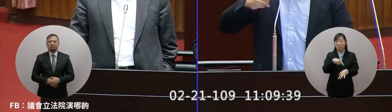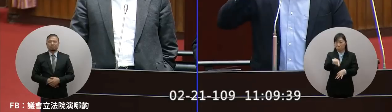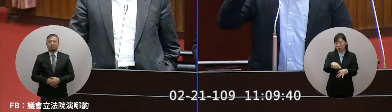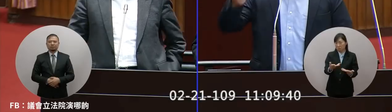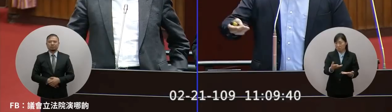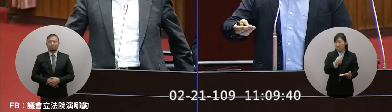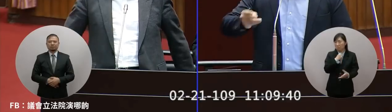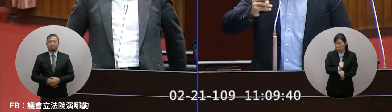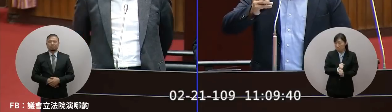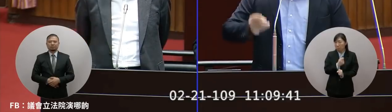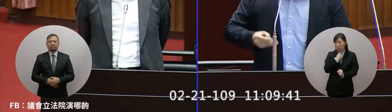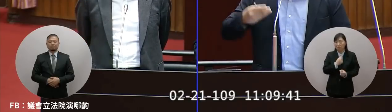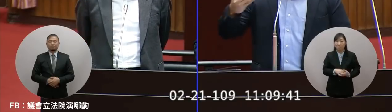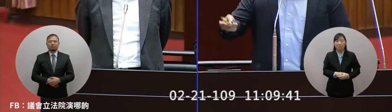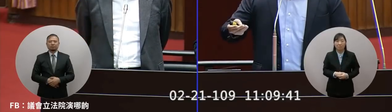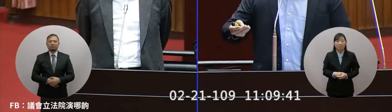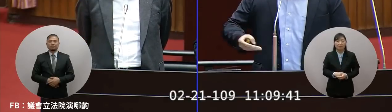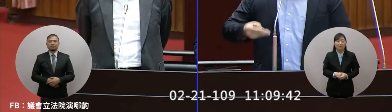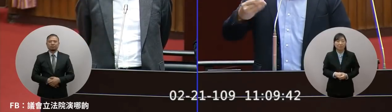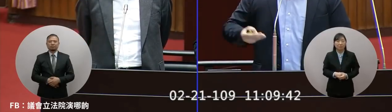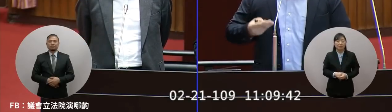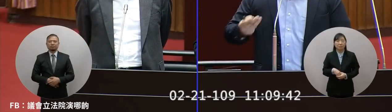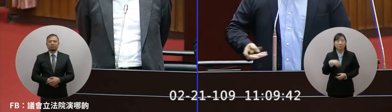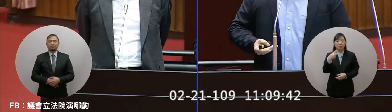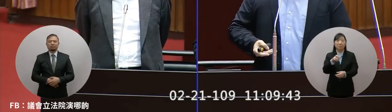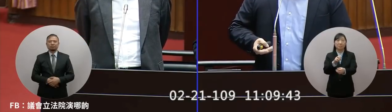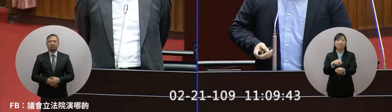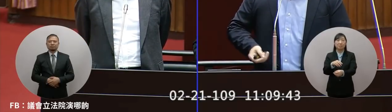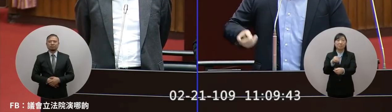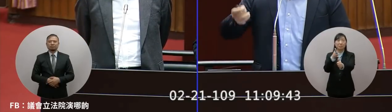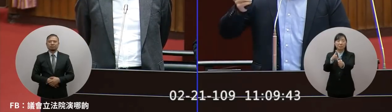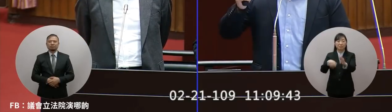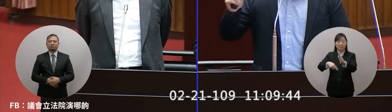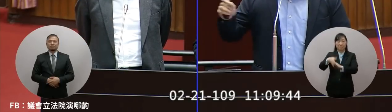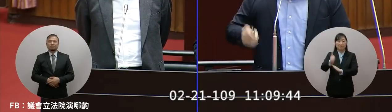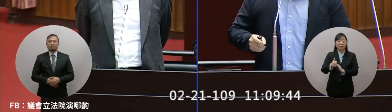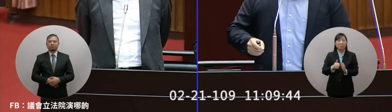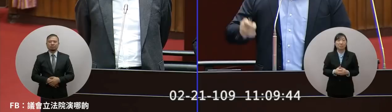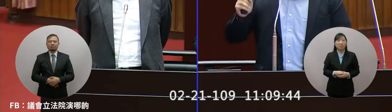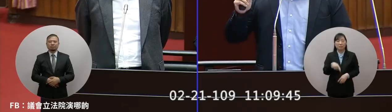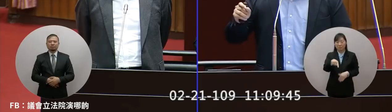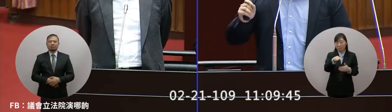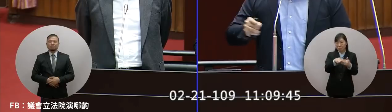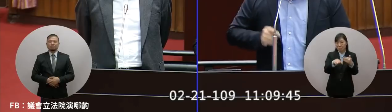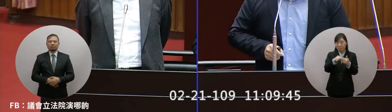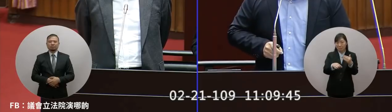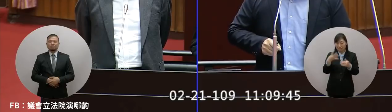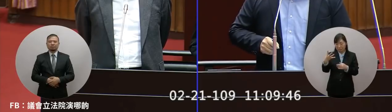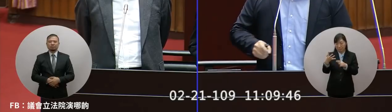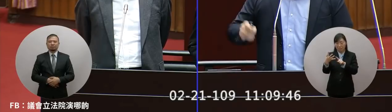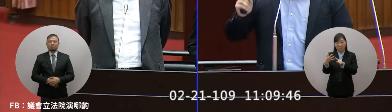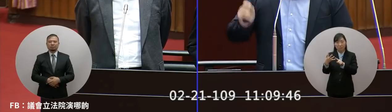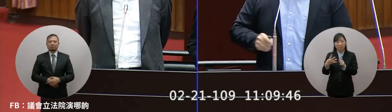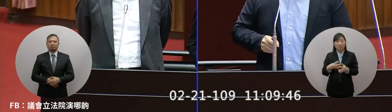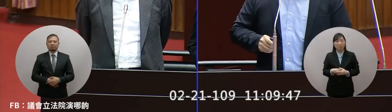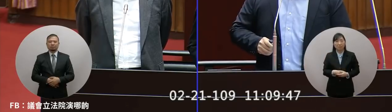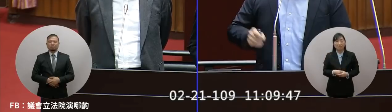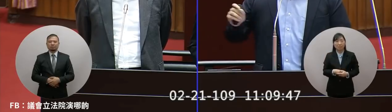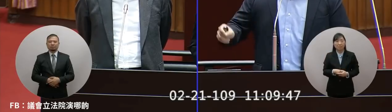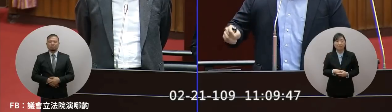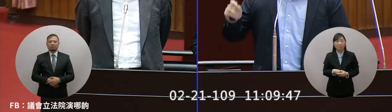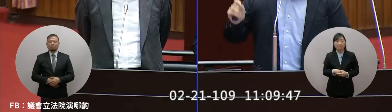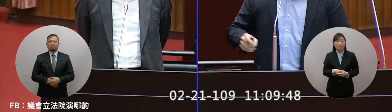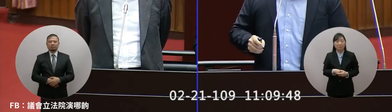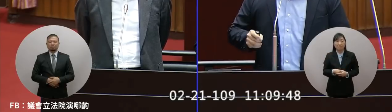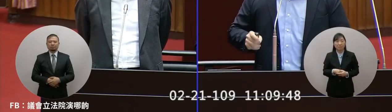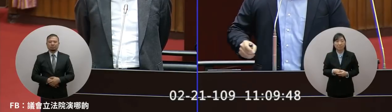题？那我再跟这个院长请教了，哈，就是说这个条例里面的第四条，哈，它事实上